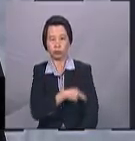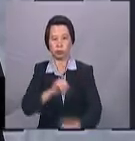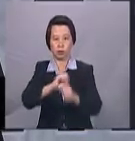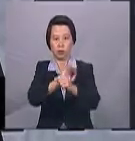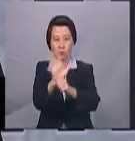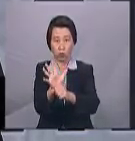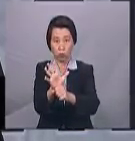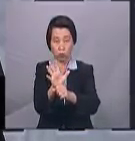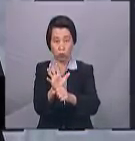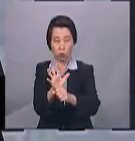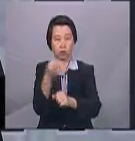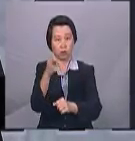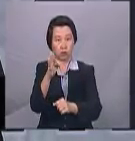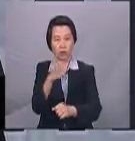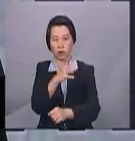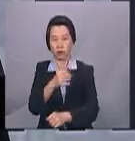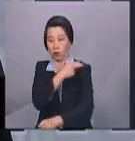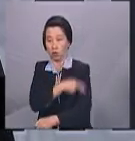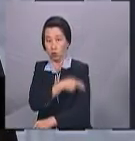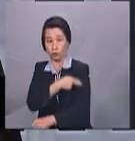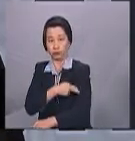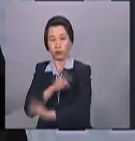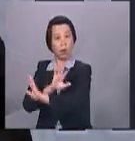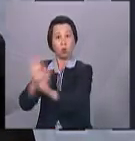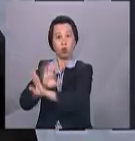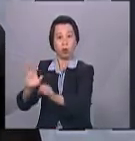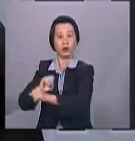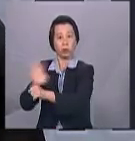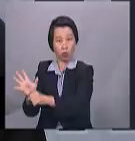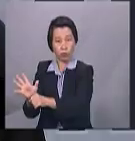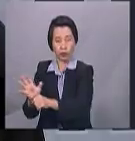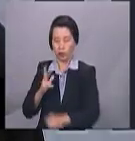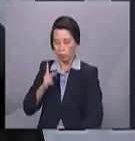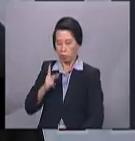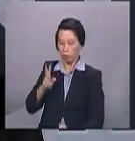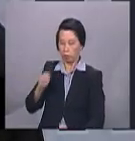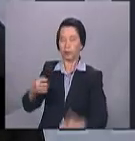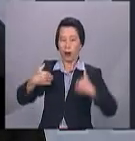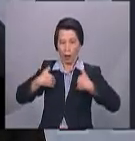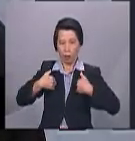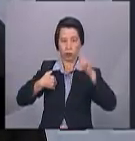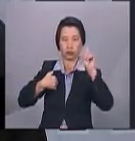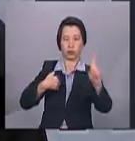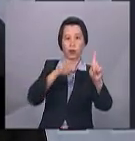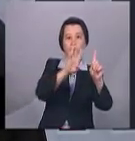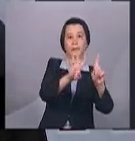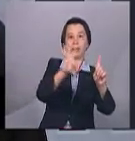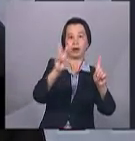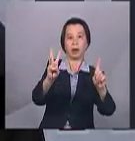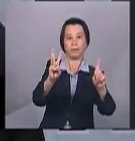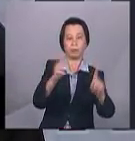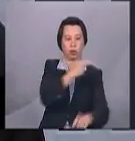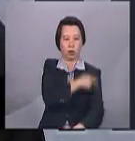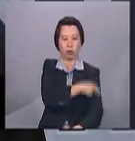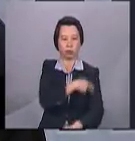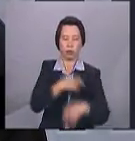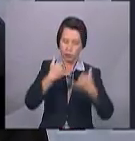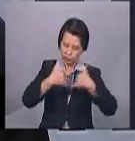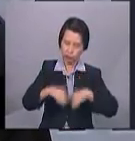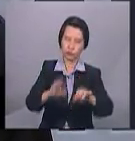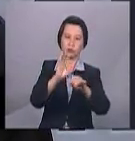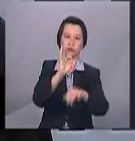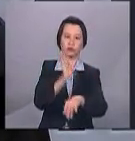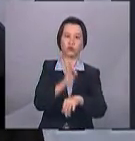dan juga hospital yang bukan COVID. Kementerian Kesihatan, kita ada 146 hospital masih berfungsi.